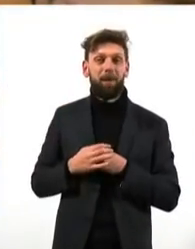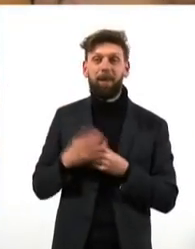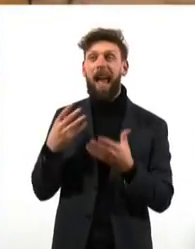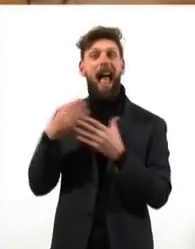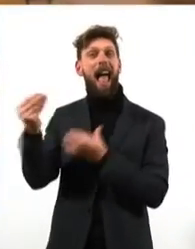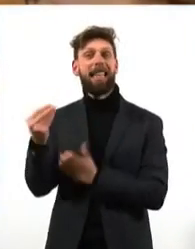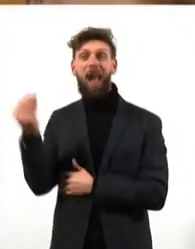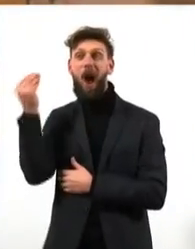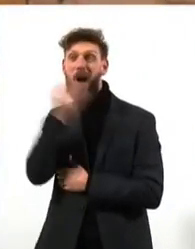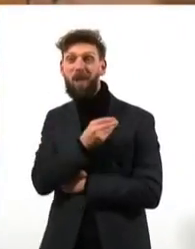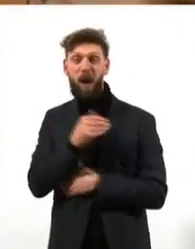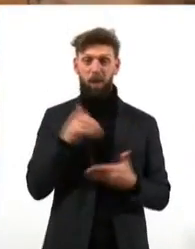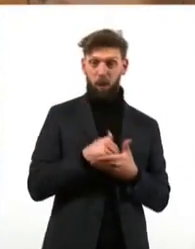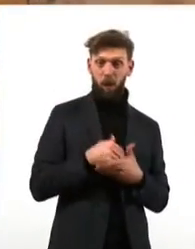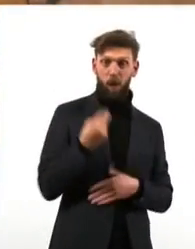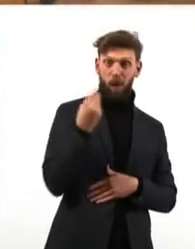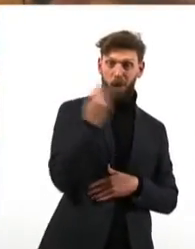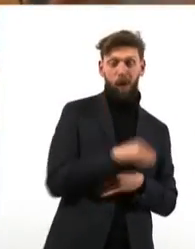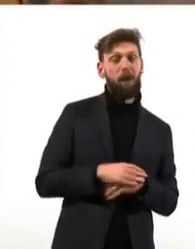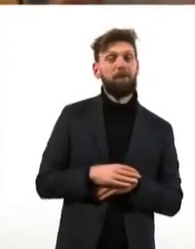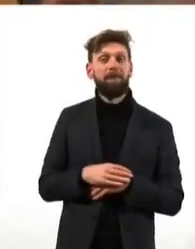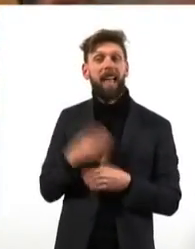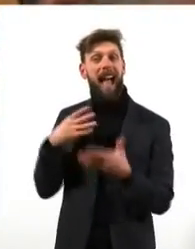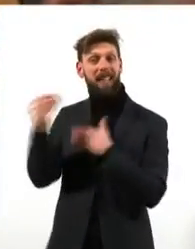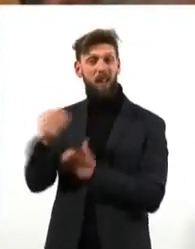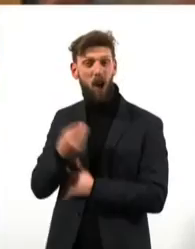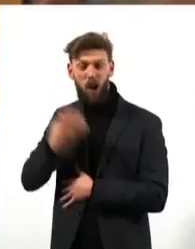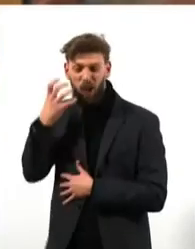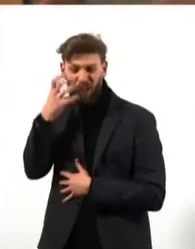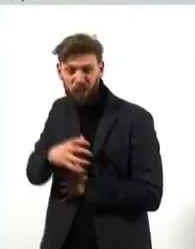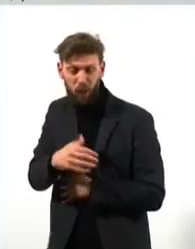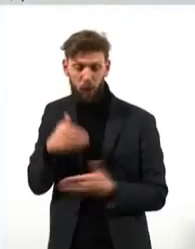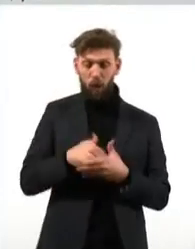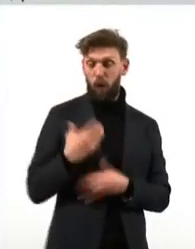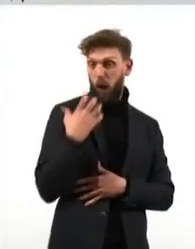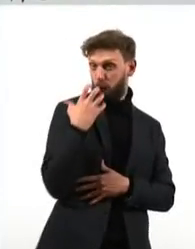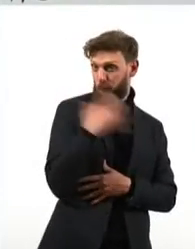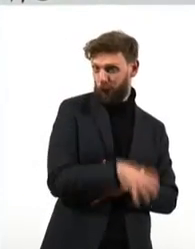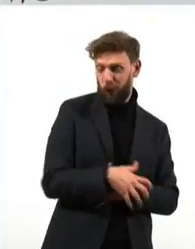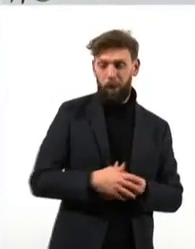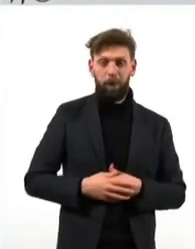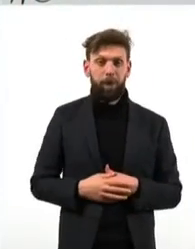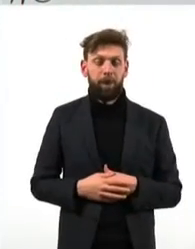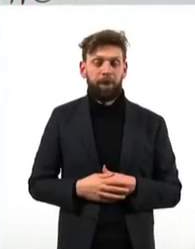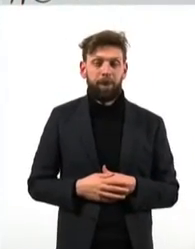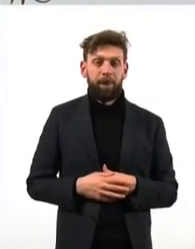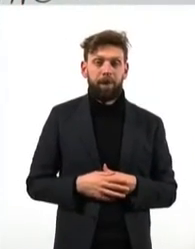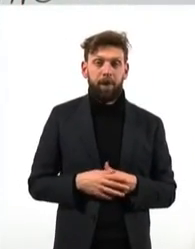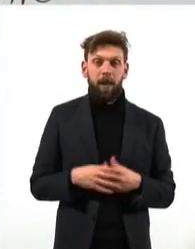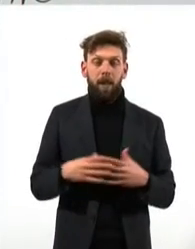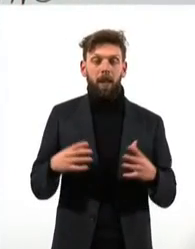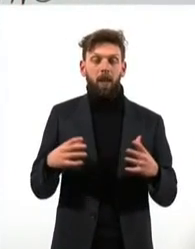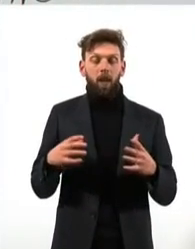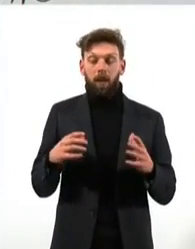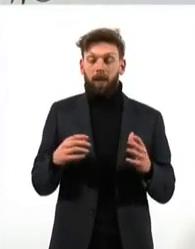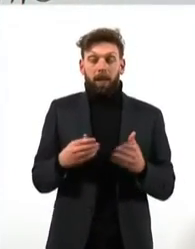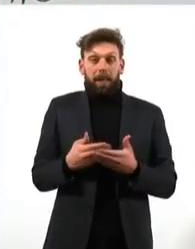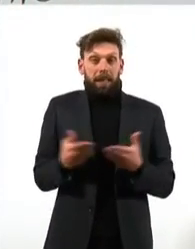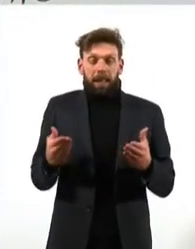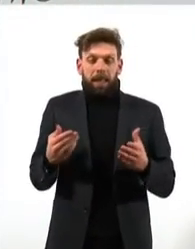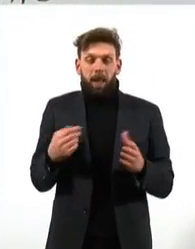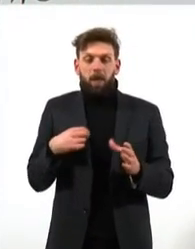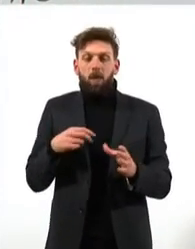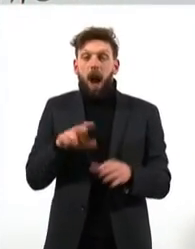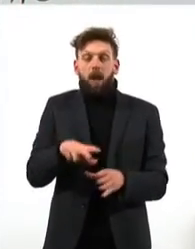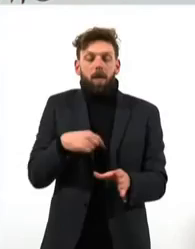froid l'hiver et très chaud l'été. Donc l'équation était simple, plus je m'éloignais du logement, mieux je me sentais. Au final,